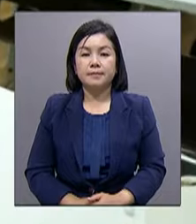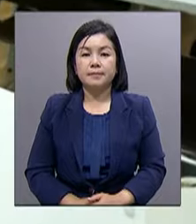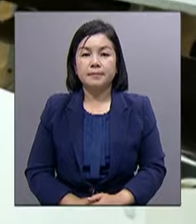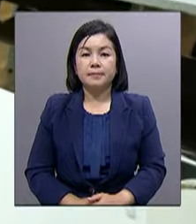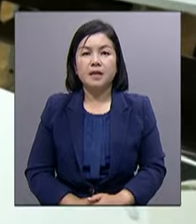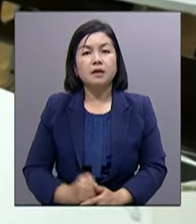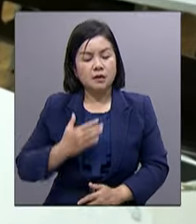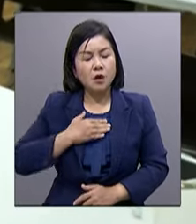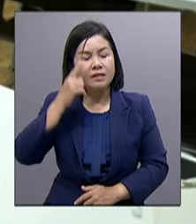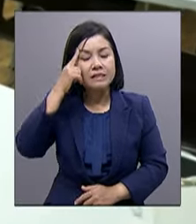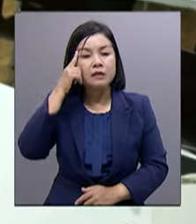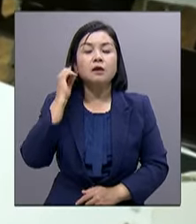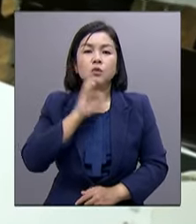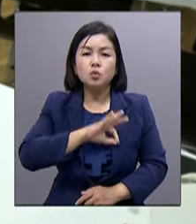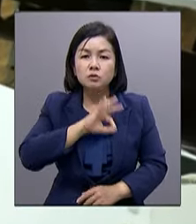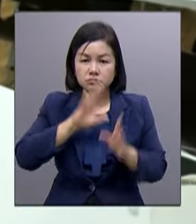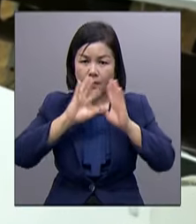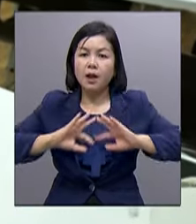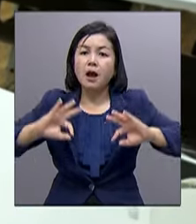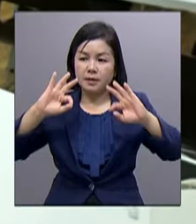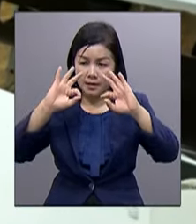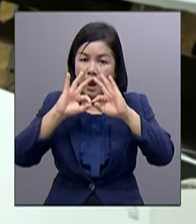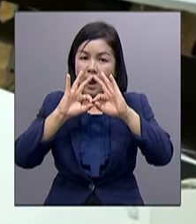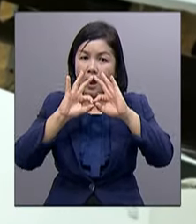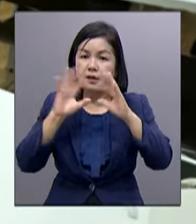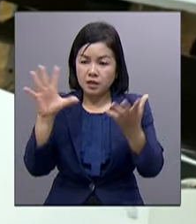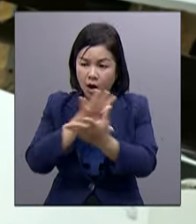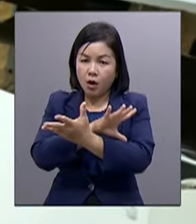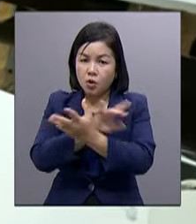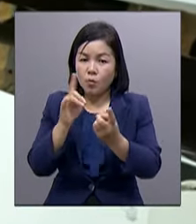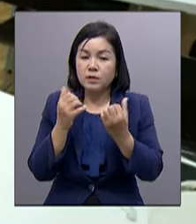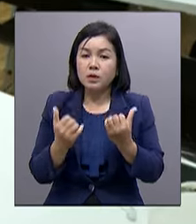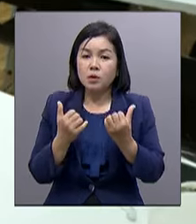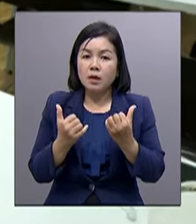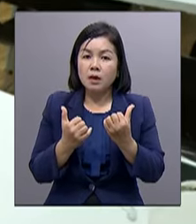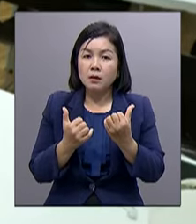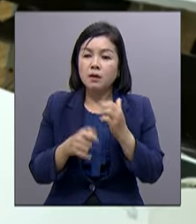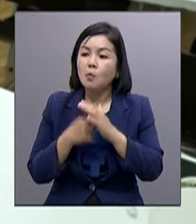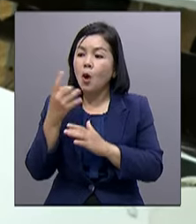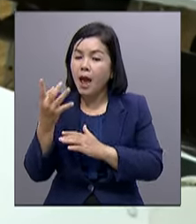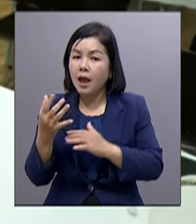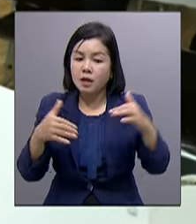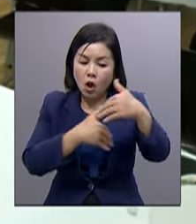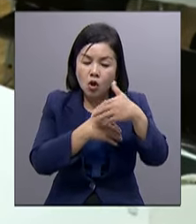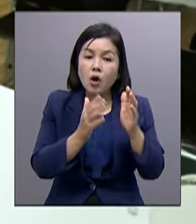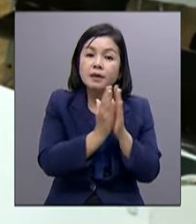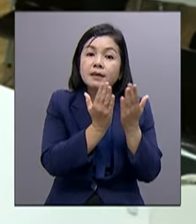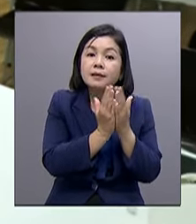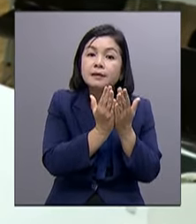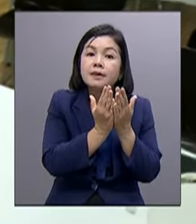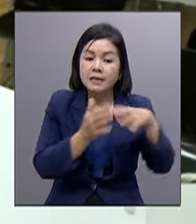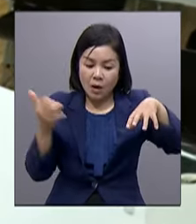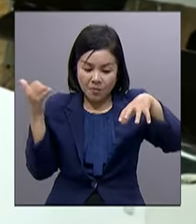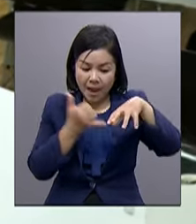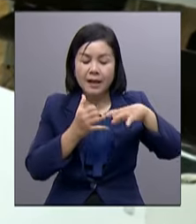คิดว่ามันเป็นสิ่งที่สำคัญอย่างหนึ่งในแวดวงสังคมในปัจจุบันเพราะว่าห้องสมุดเนี่ยเปรียบเสมือนที่พักพิงใจกับ